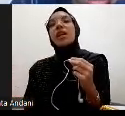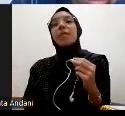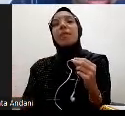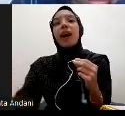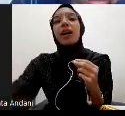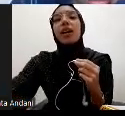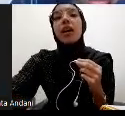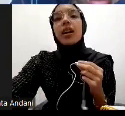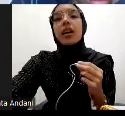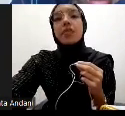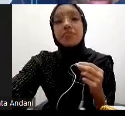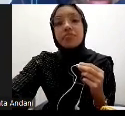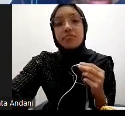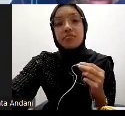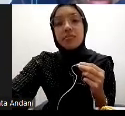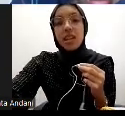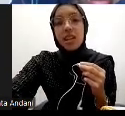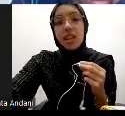memiliki